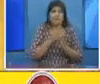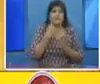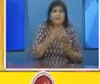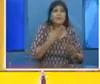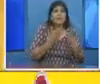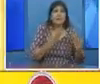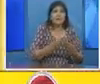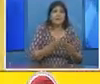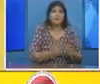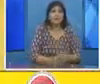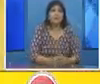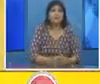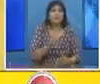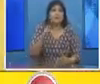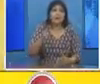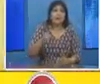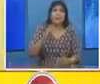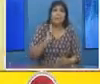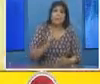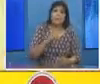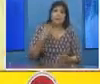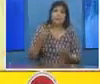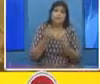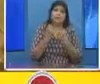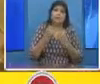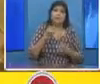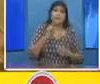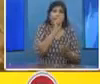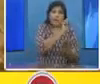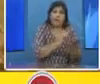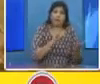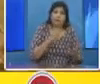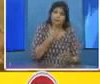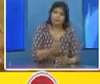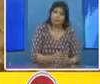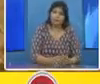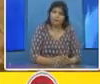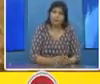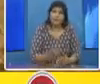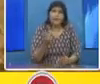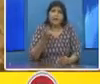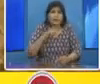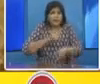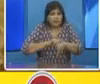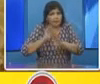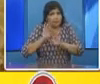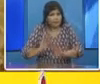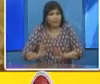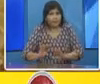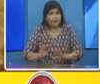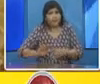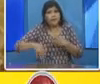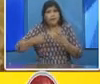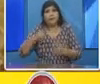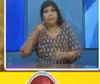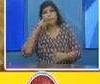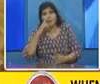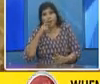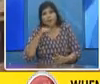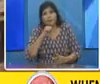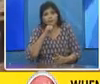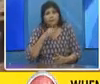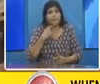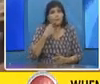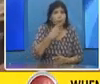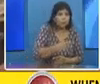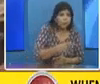कि मैं कहता हूँ आप जरूर करिए। एक काम करिए जब थोड़ा समय मिले तो माता पिता से